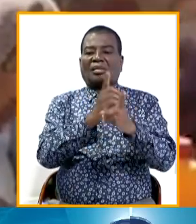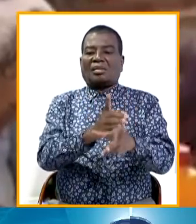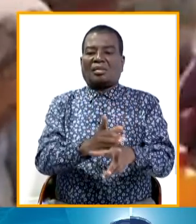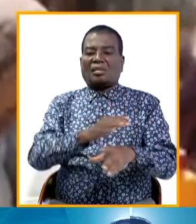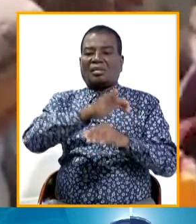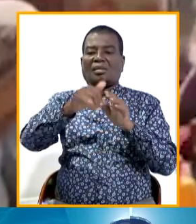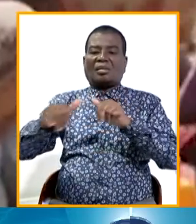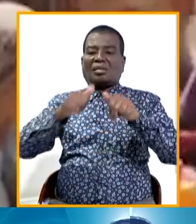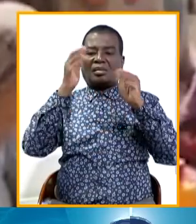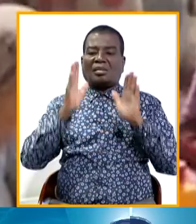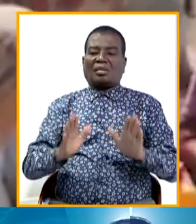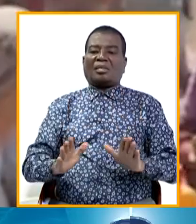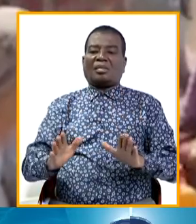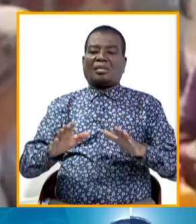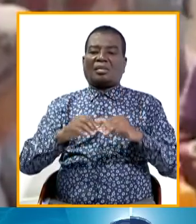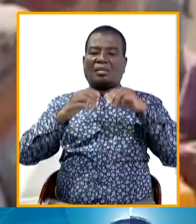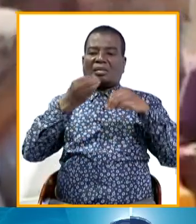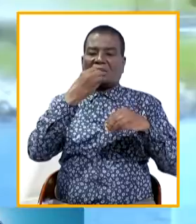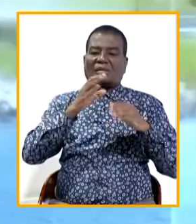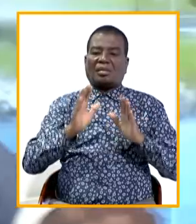de tous les acteurs du secteur